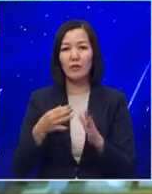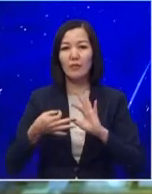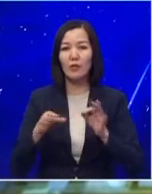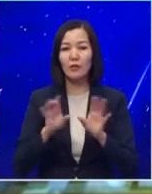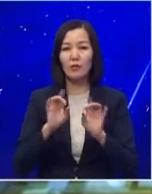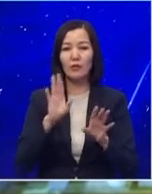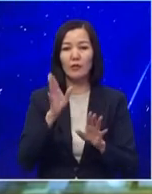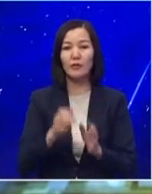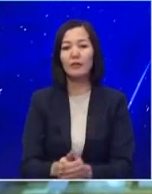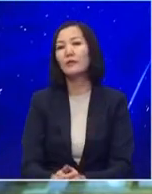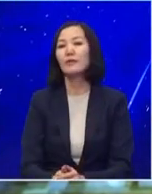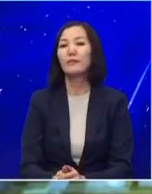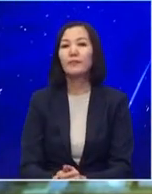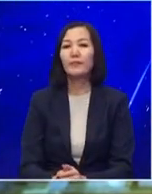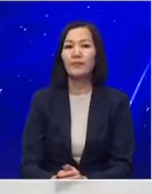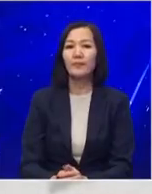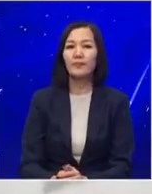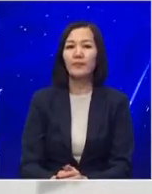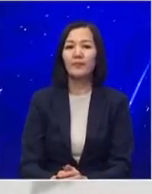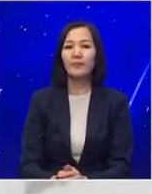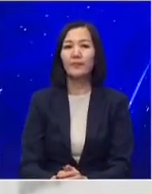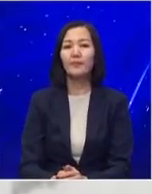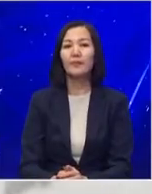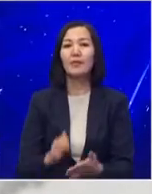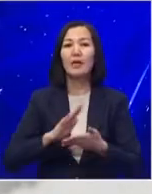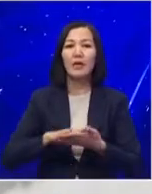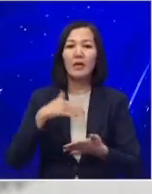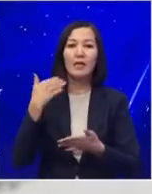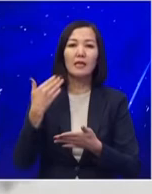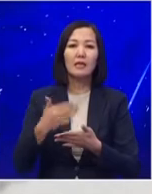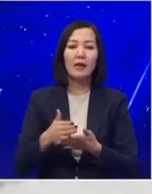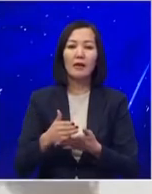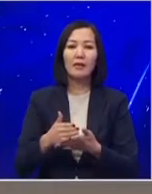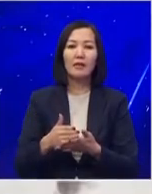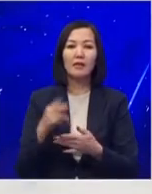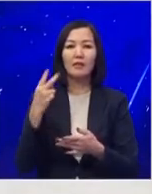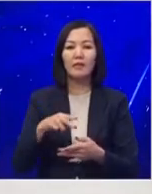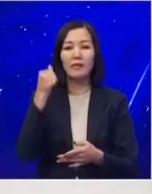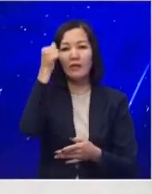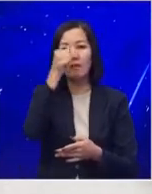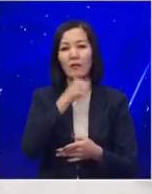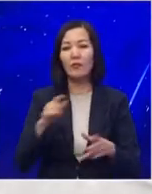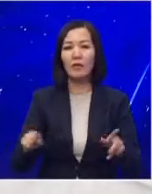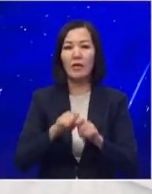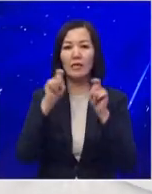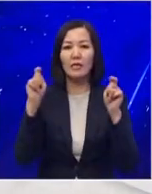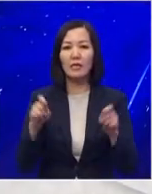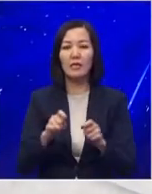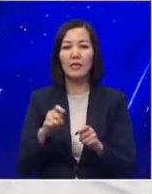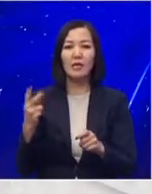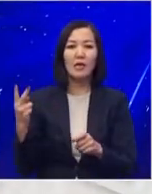материалах сюжета календарь знаменательных событий 2020 года открыли сразу две юбилейные